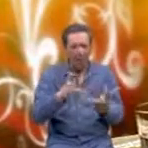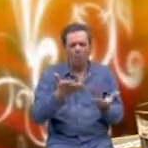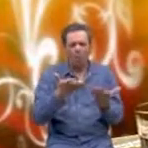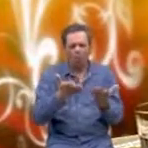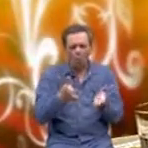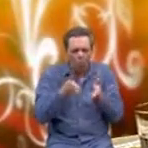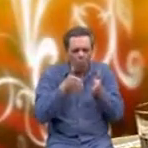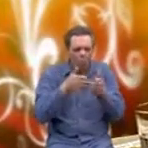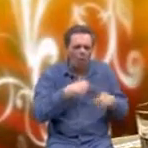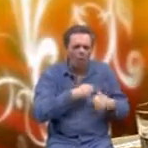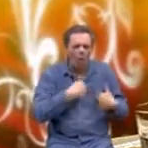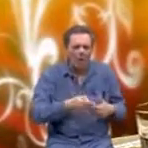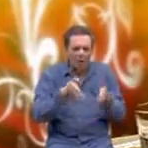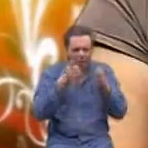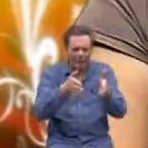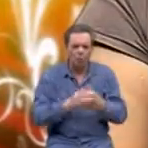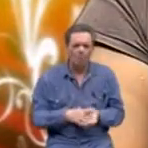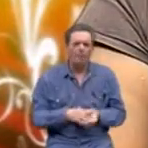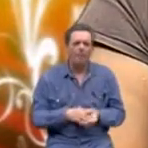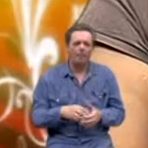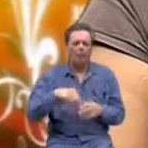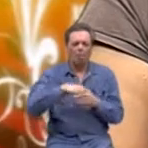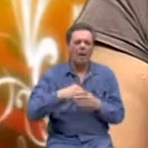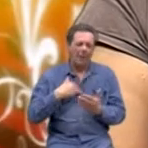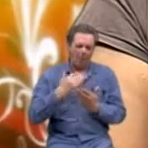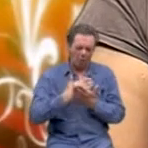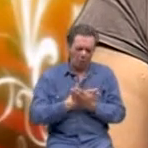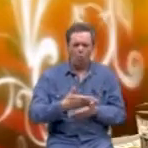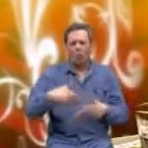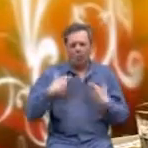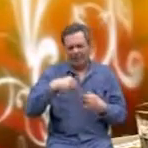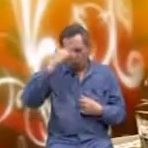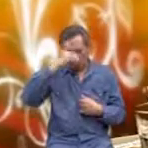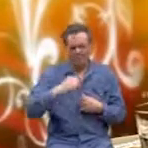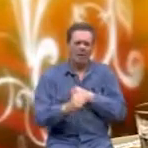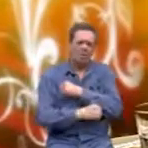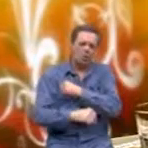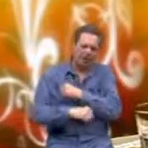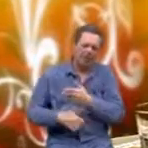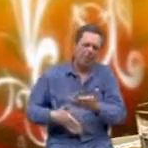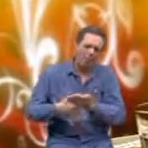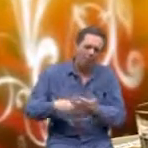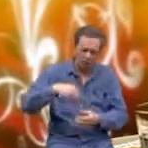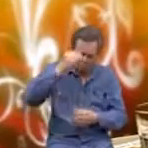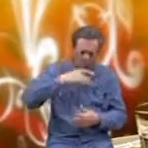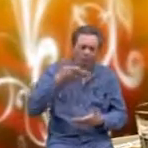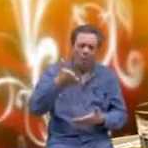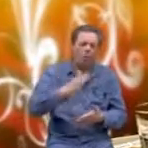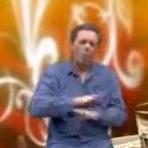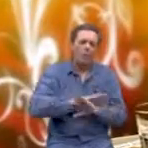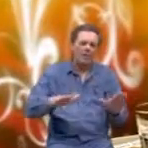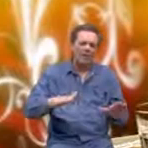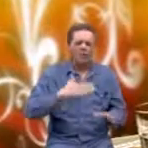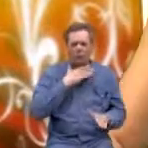nekom pravcu volonterskom? Unutar naših postojećih programa to su mladi stručnjaci. Mm-hmm. Dakle, to su studenti pomagačkih struka ili oni koji su već završili